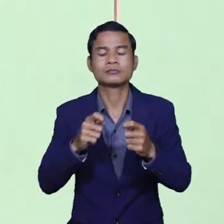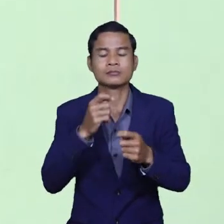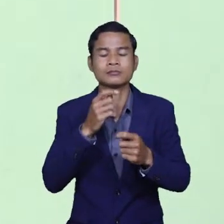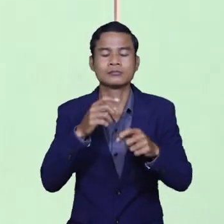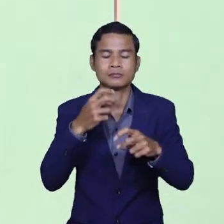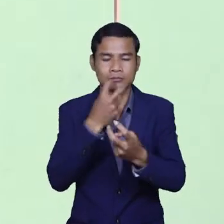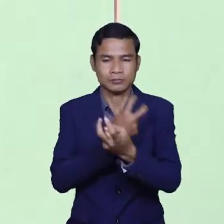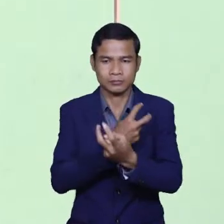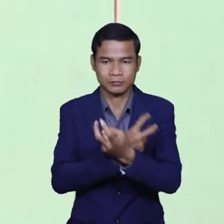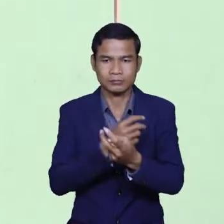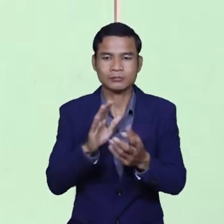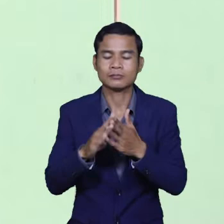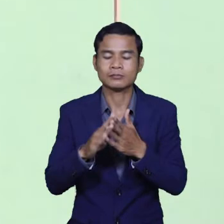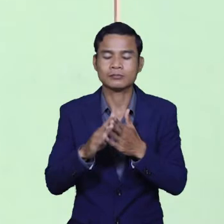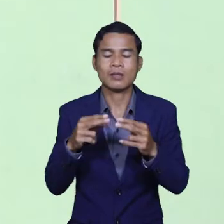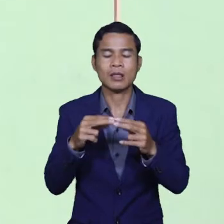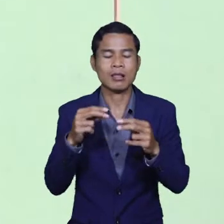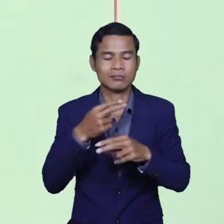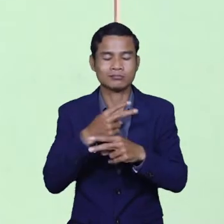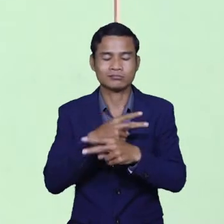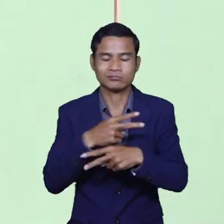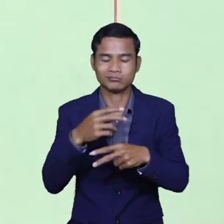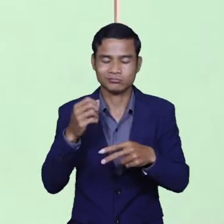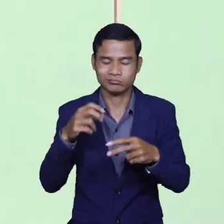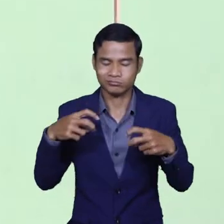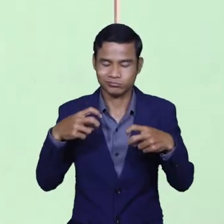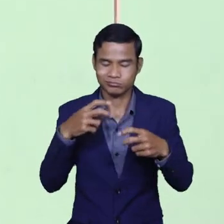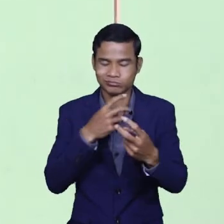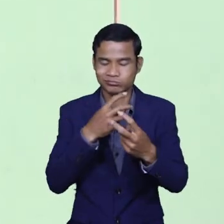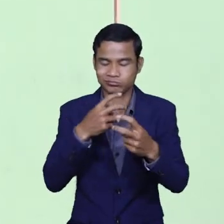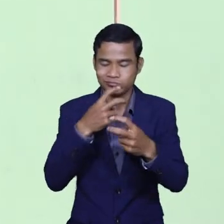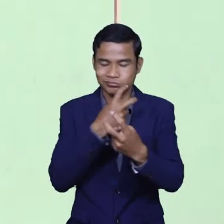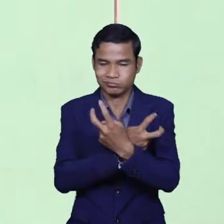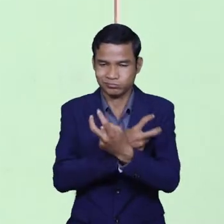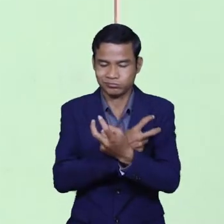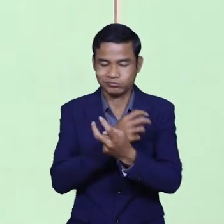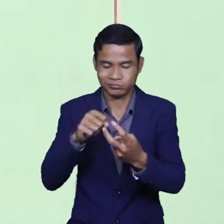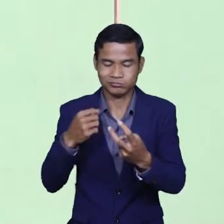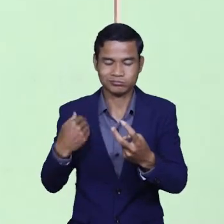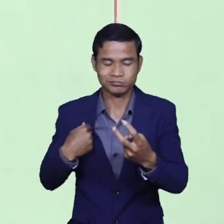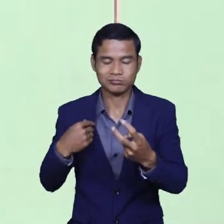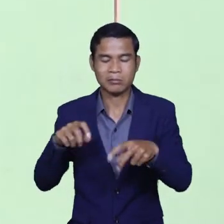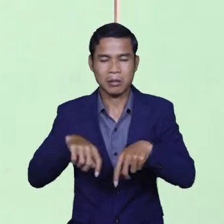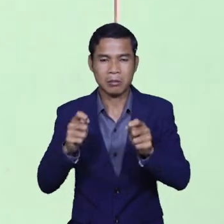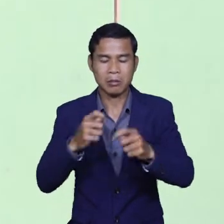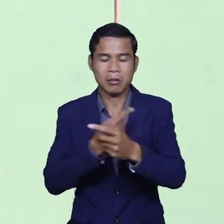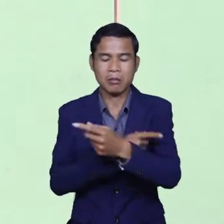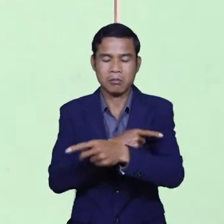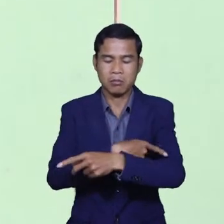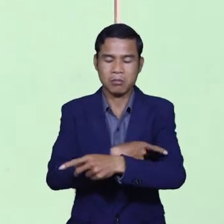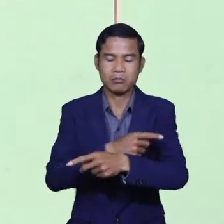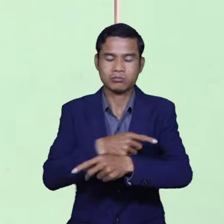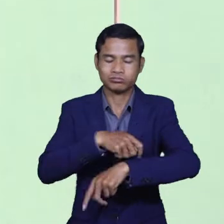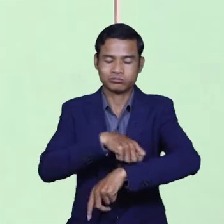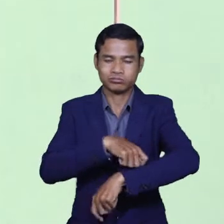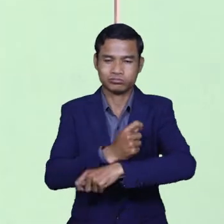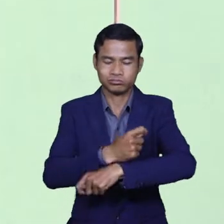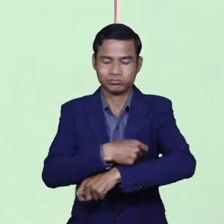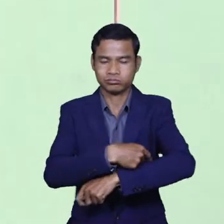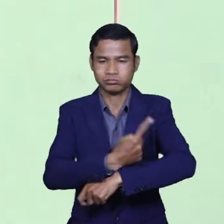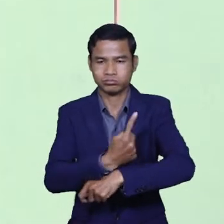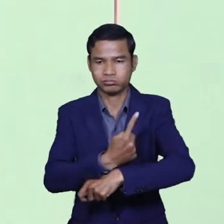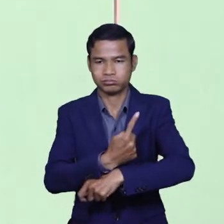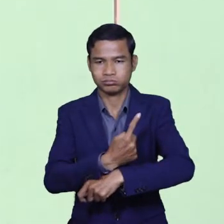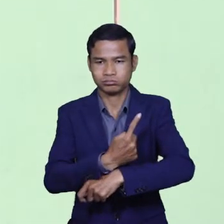ឆ្អឹងចាប់បើកមុខមានន័យថាឆ្អឹងដែលបាក់ហ្នឹងចាប់បានទម្លុះសាច់ដុំចាឬក៏ស្បែករបស់យើង